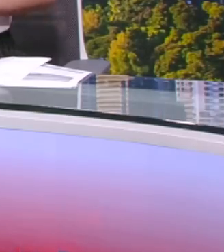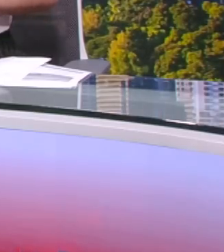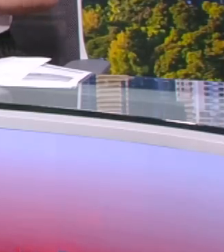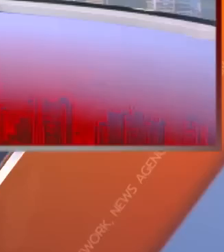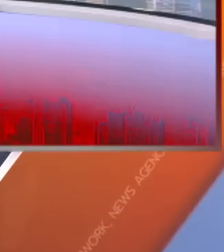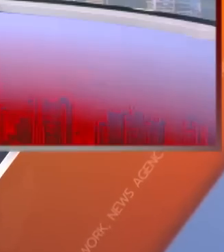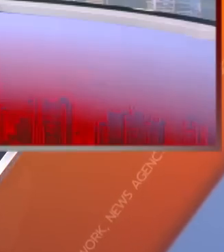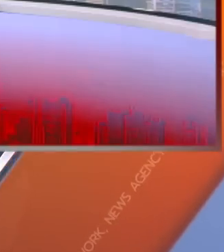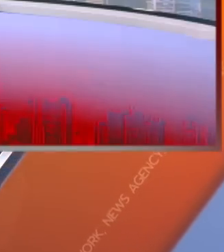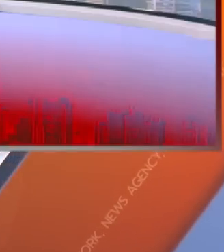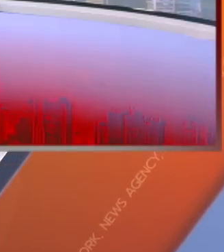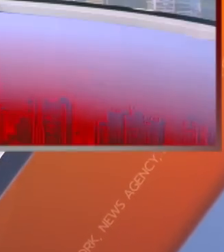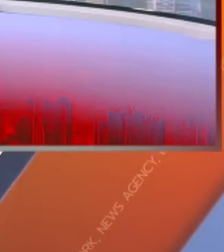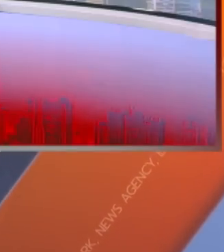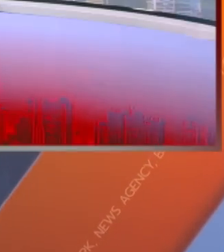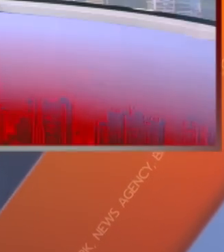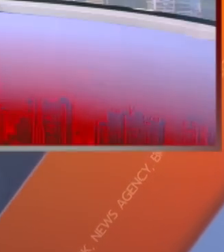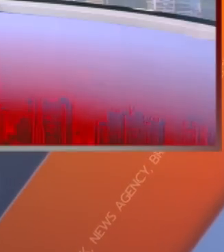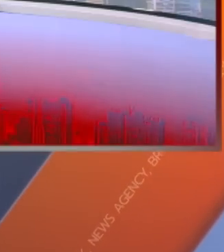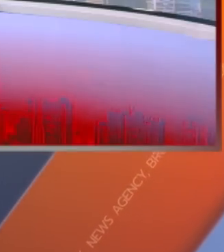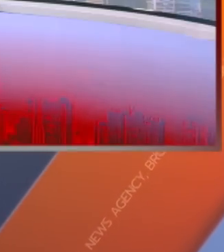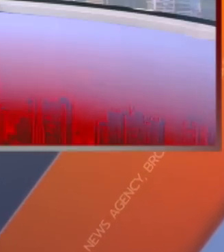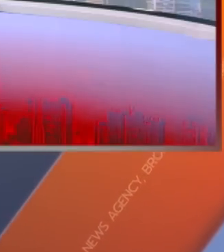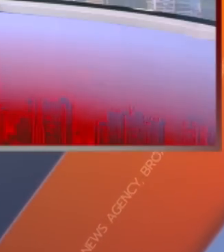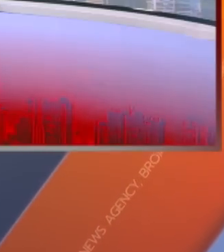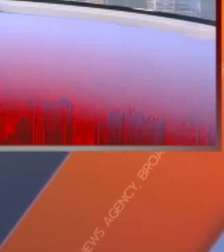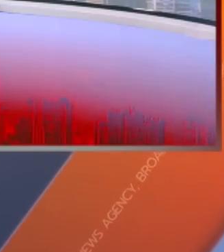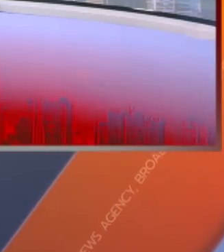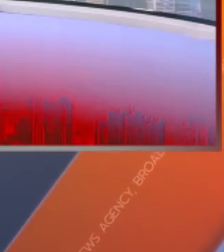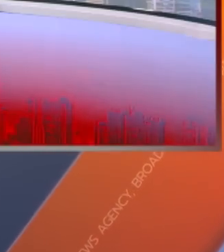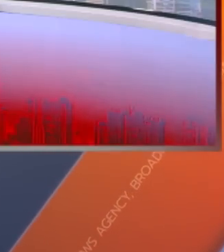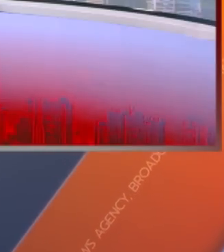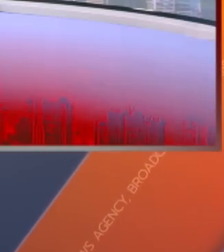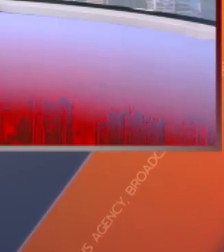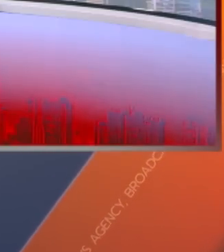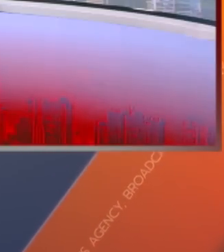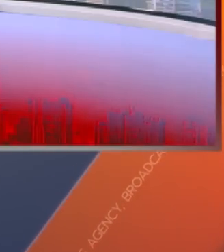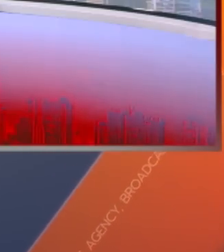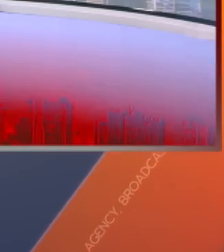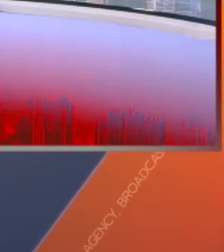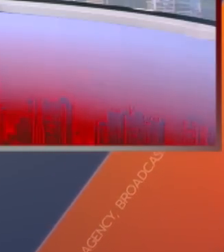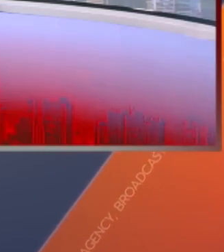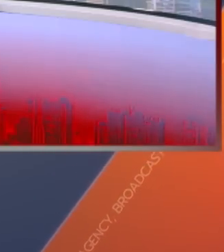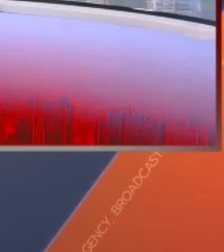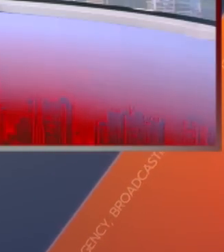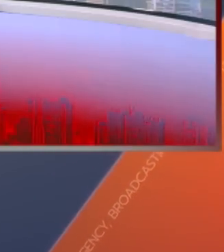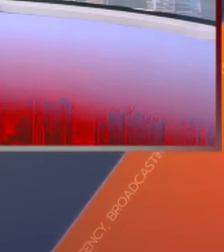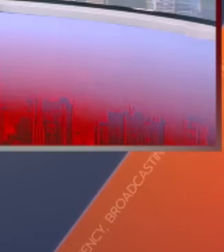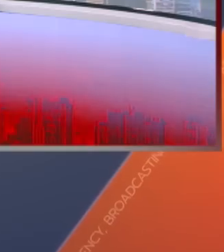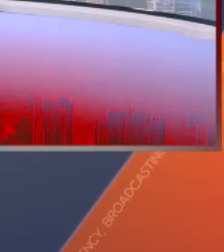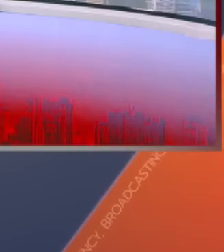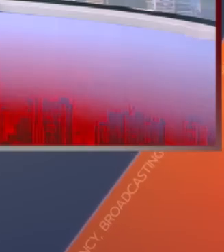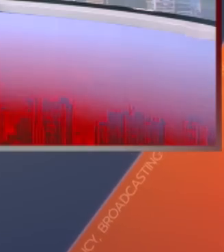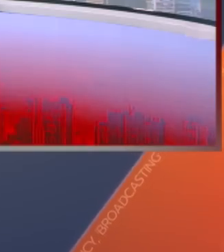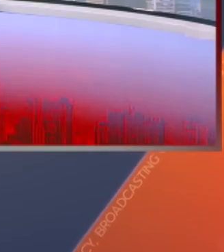ช่วงเวลานี้เนี่ยขั้วการเมืองอีกฝั่งนึงดูค่อนข้างจะเงียบไปท่ามกลางสถานการณ์การเมืองไม่ปกติอ่ะค่ะอยากให้อาจารย์ขยายความใน